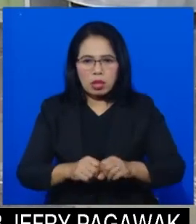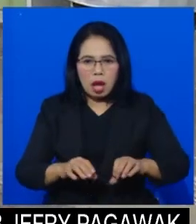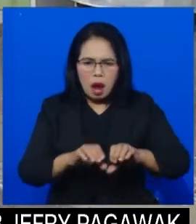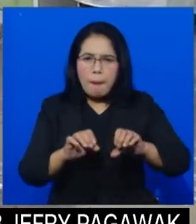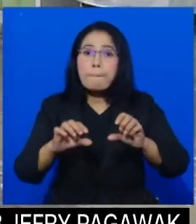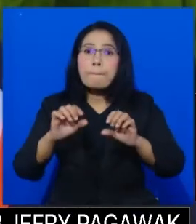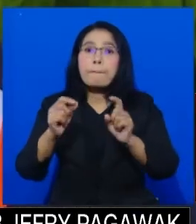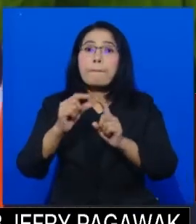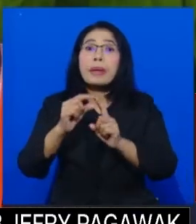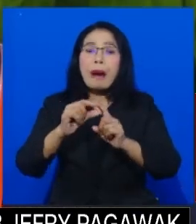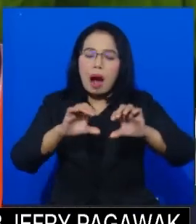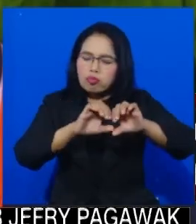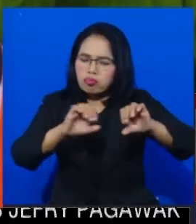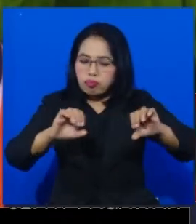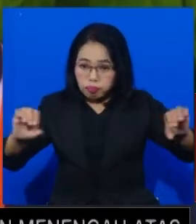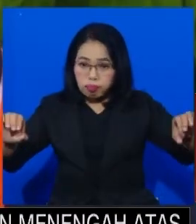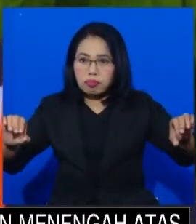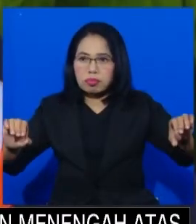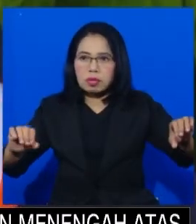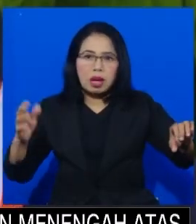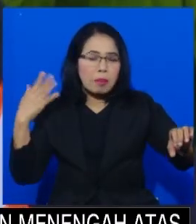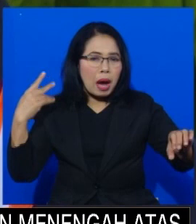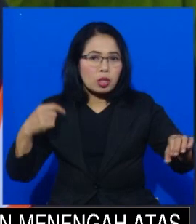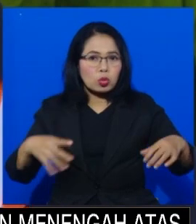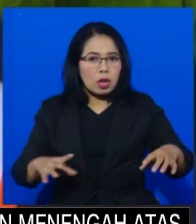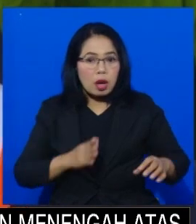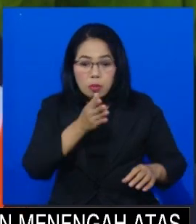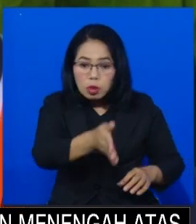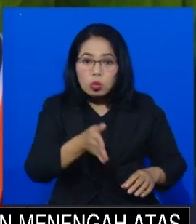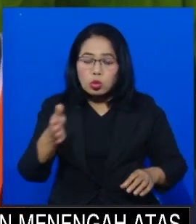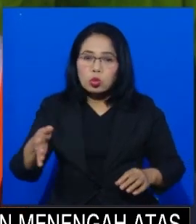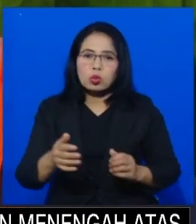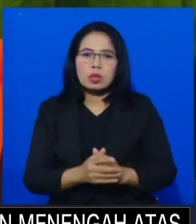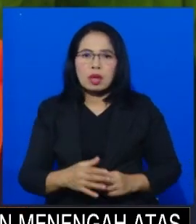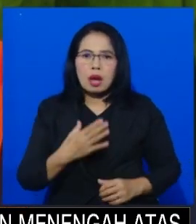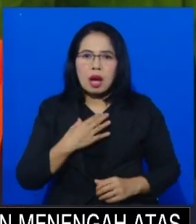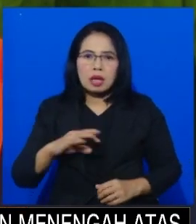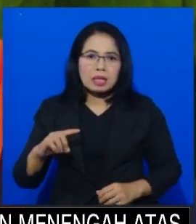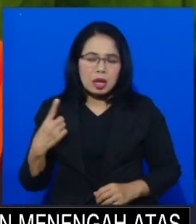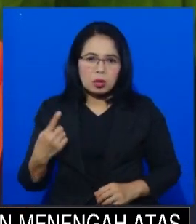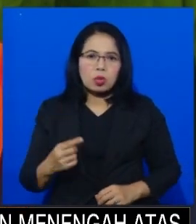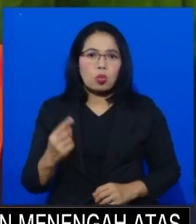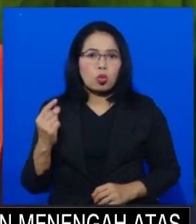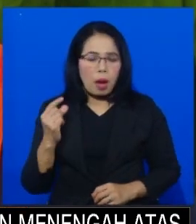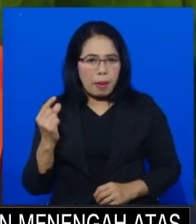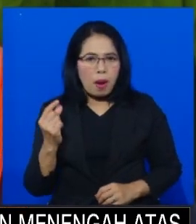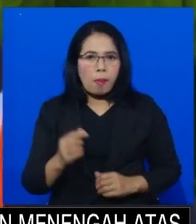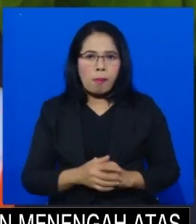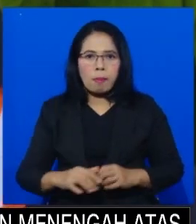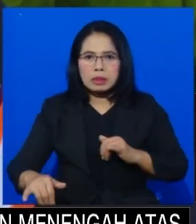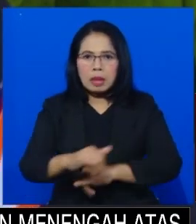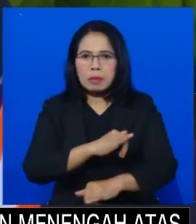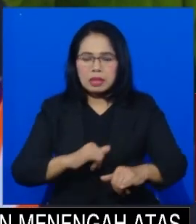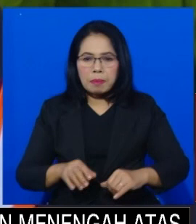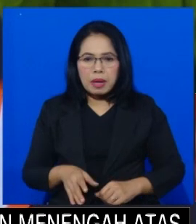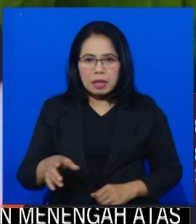sedang dilakukan oleh kami. Kemarin kami sudah berkunjung juga dengan Direktur Utama PJT 2 bersama-sama ke